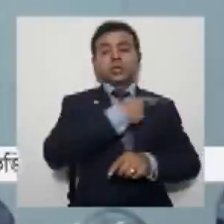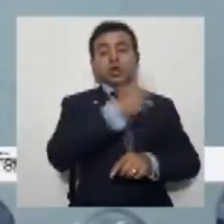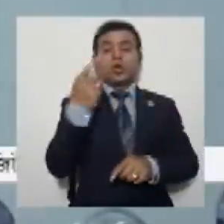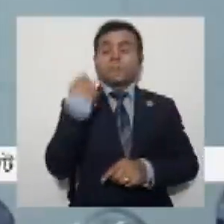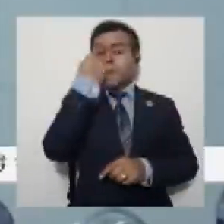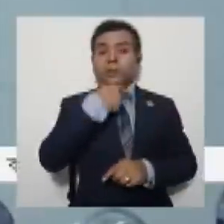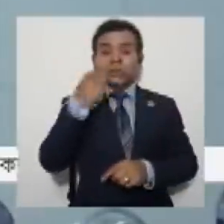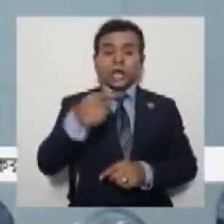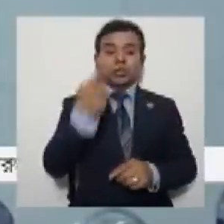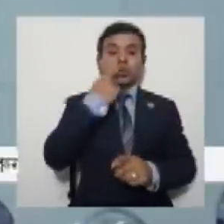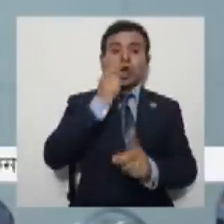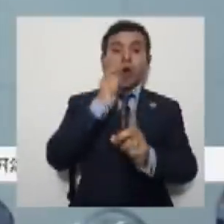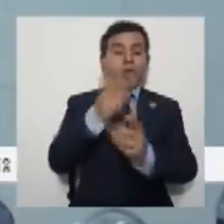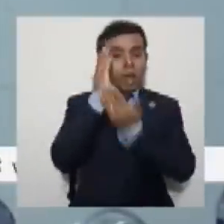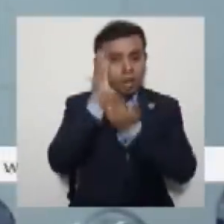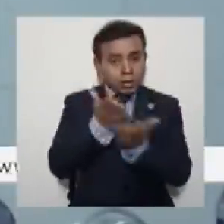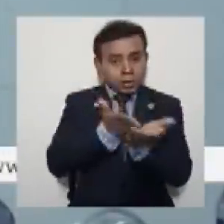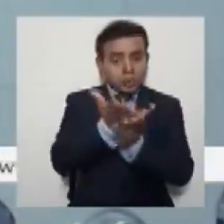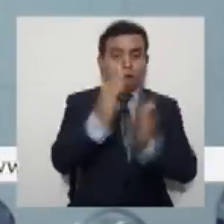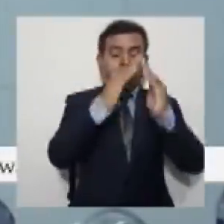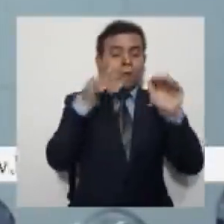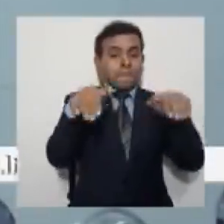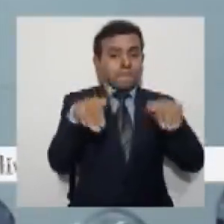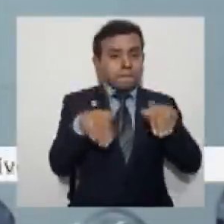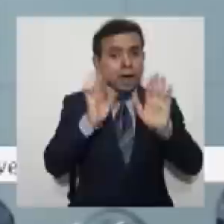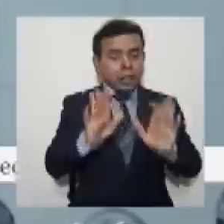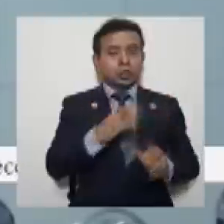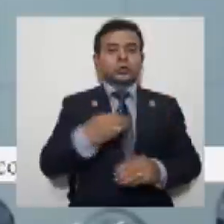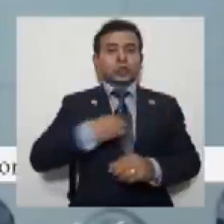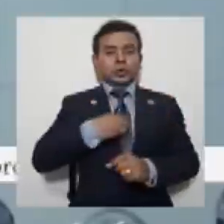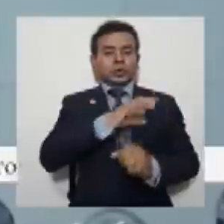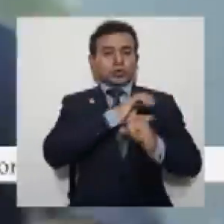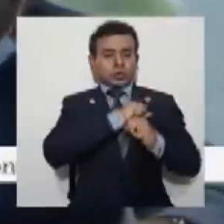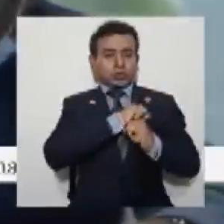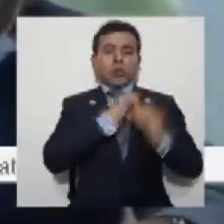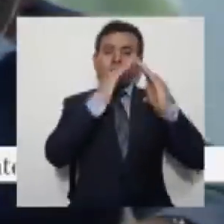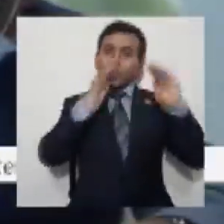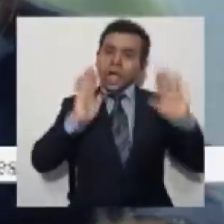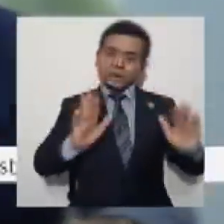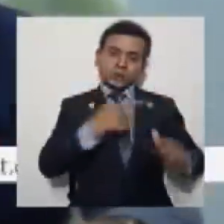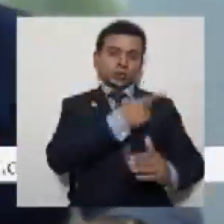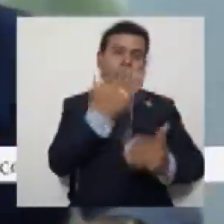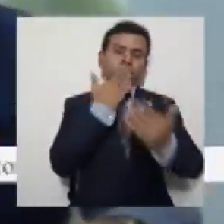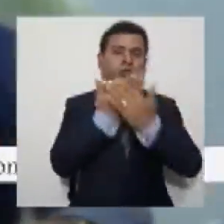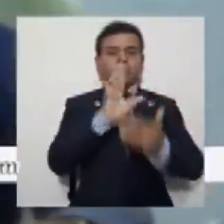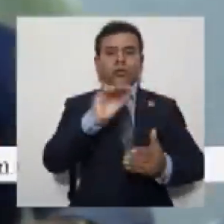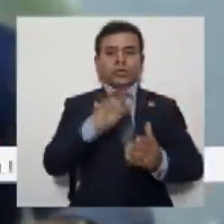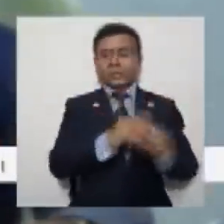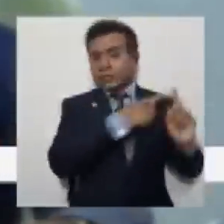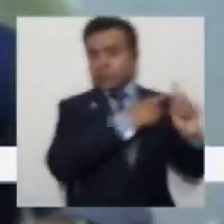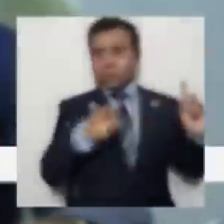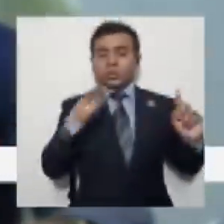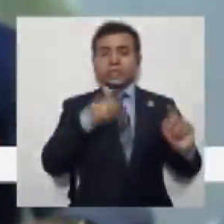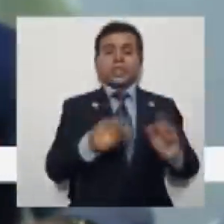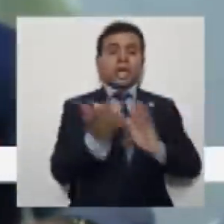থাকছেন। ইতিমধ্যে যে সকল নার্স, ডাক্তার, সেনা সদস্য, পুলিশ সদস্য, গণমাধ্যমের